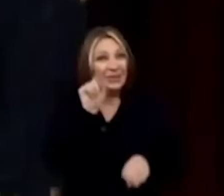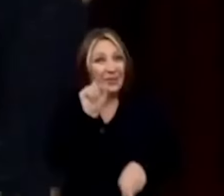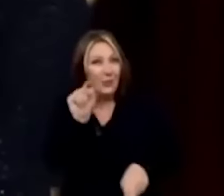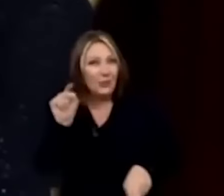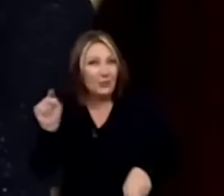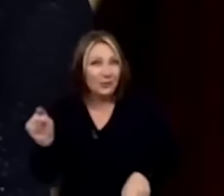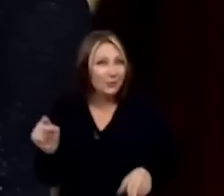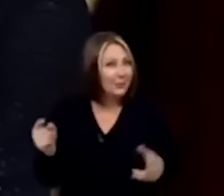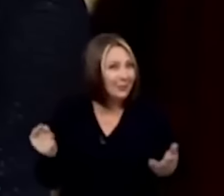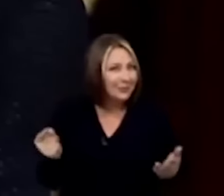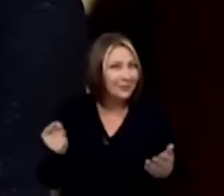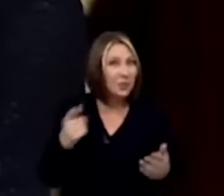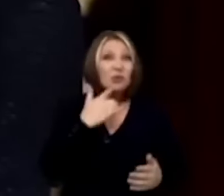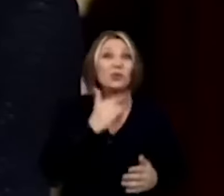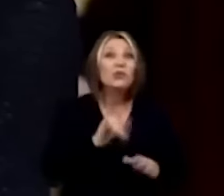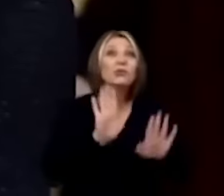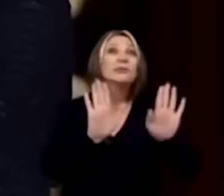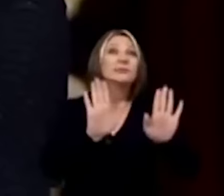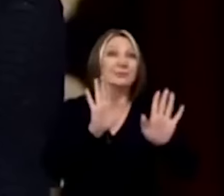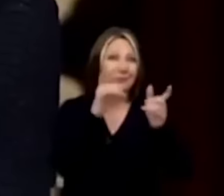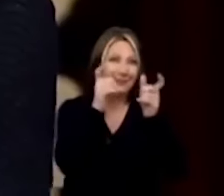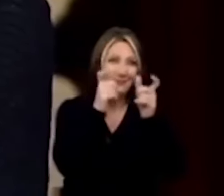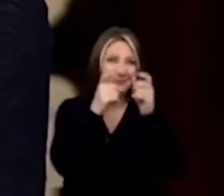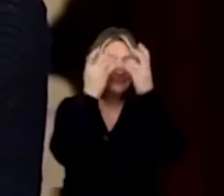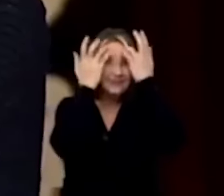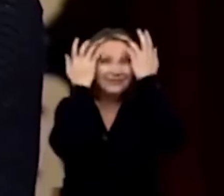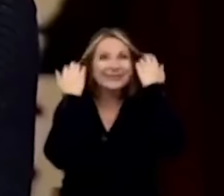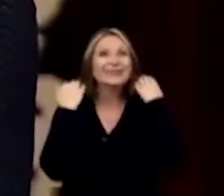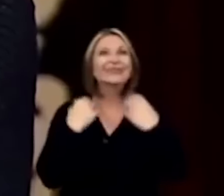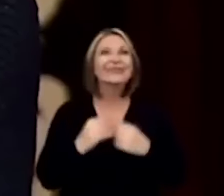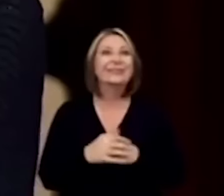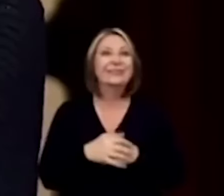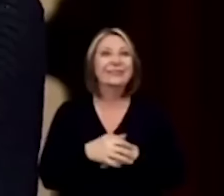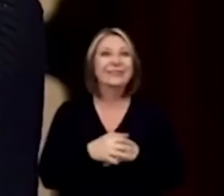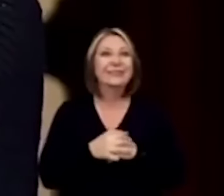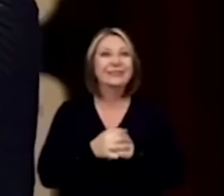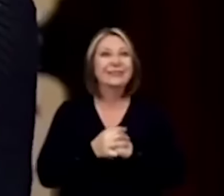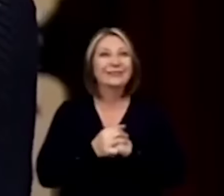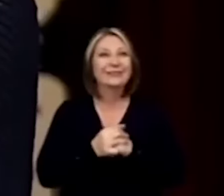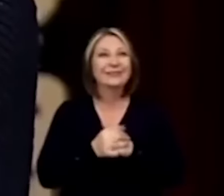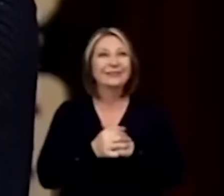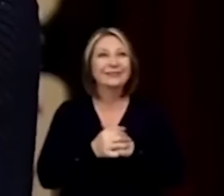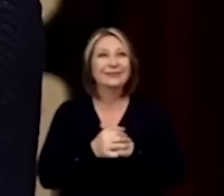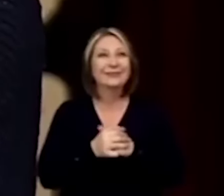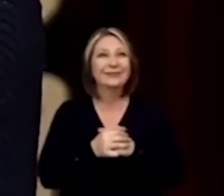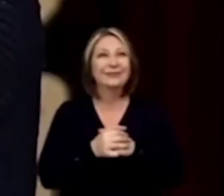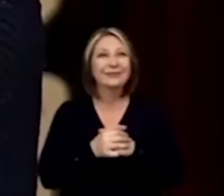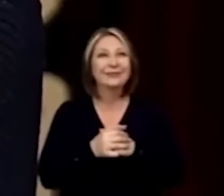nokta küfür olmasın. Oh, tam zaten.